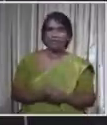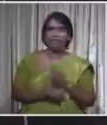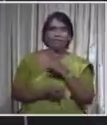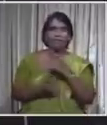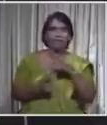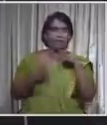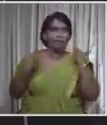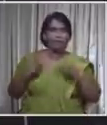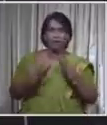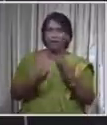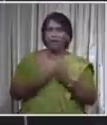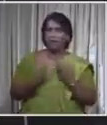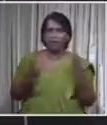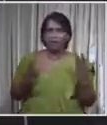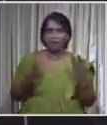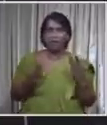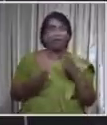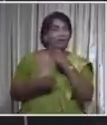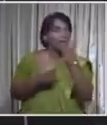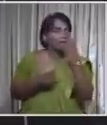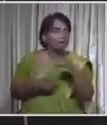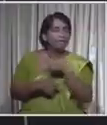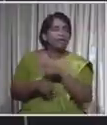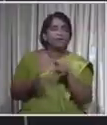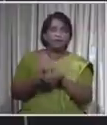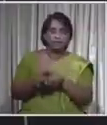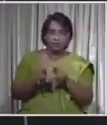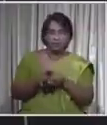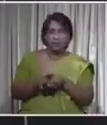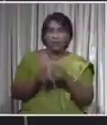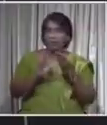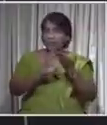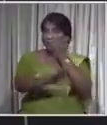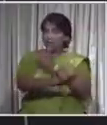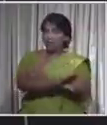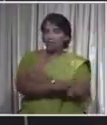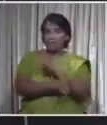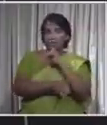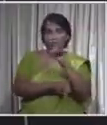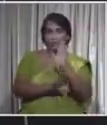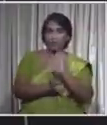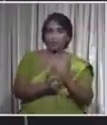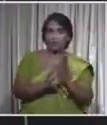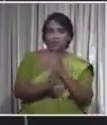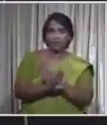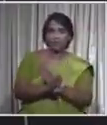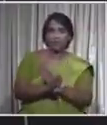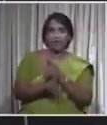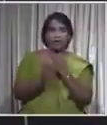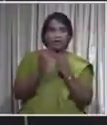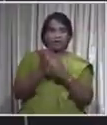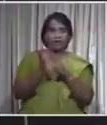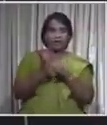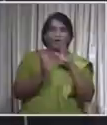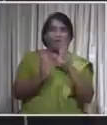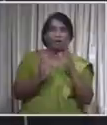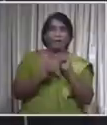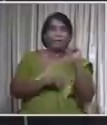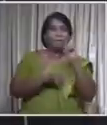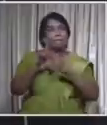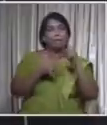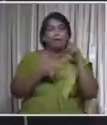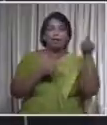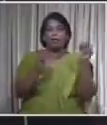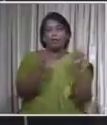හම්බෙන්නේ නැහැ. ඒක නිසා තමයි අතීතයේ බලපාන කියන එක දැම්මේ නැහැ. මම දැක්ක සලකුණේ කියනවා නෑ ඒක පාර්ලිමේන්තුවෙන්